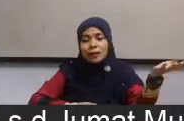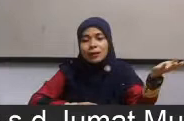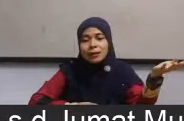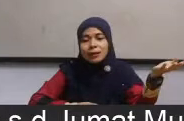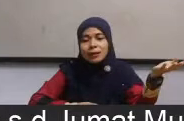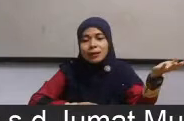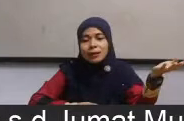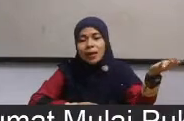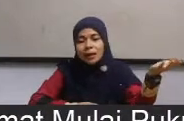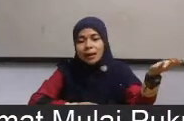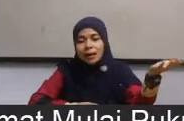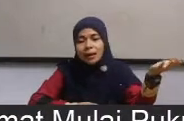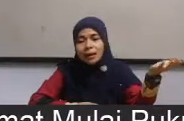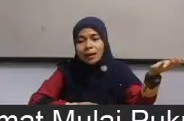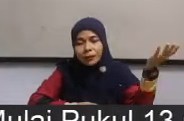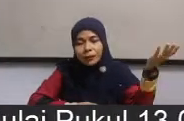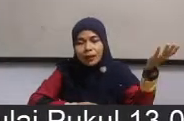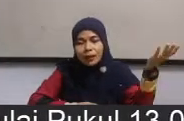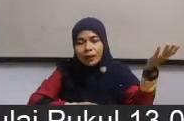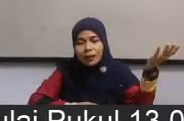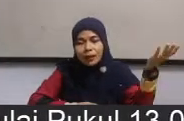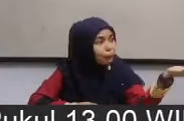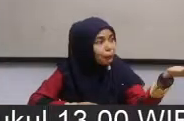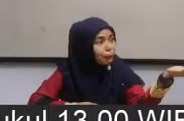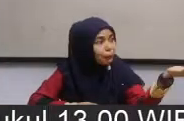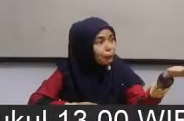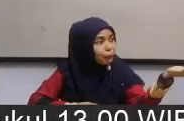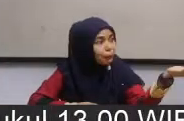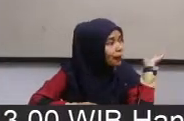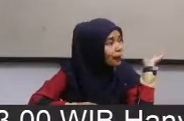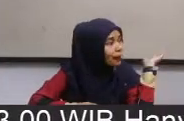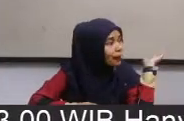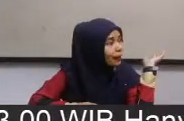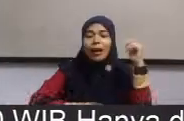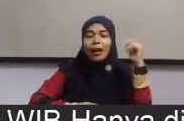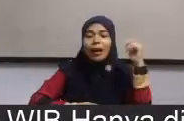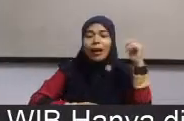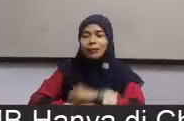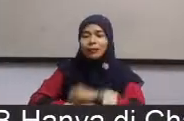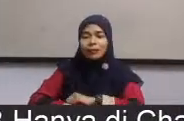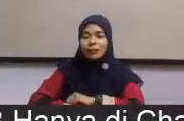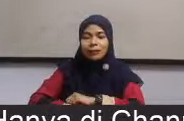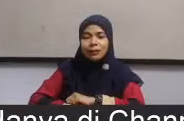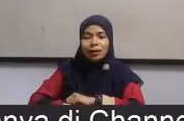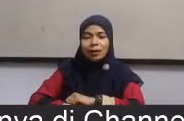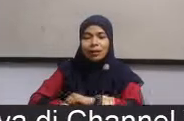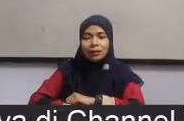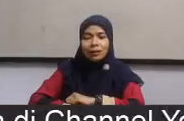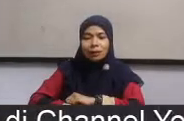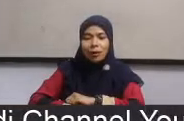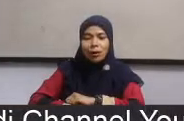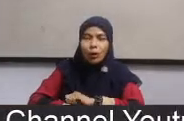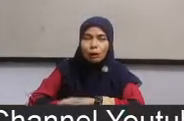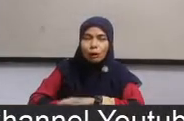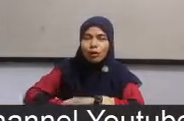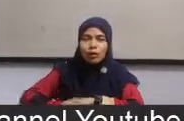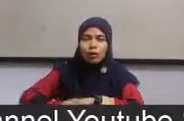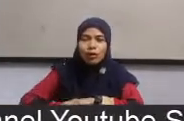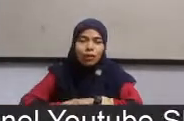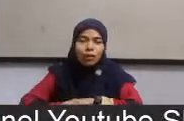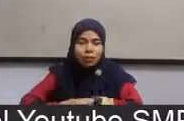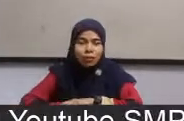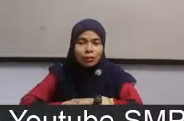mempelajari budaya asli endhog Nesya kenapa kita tidak ya Ah gua